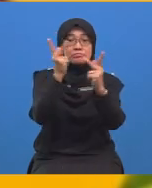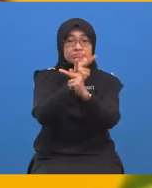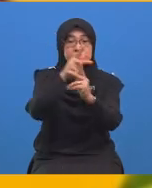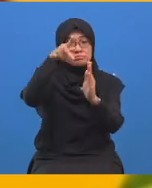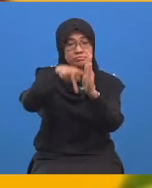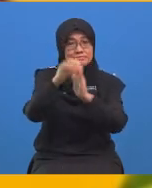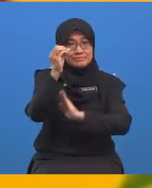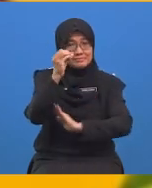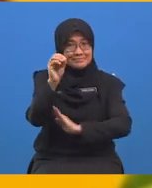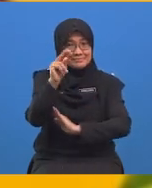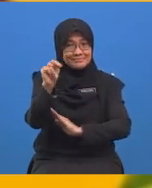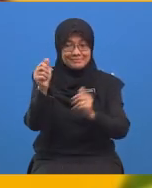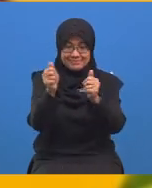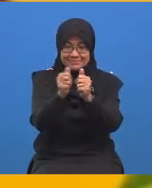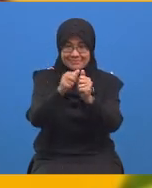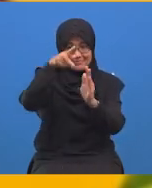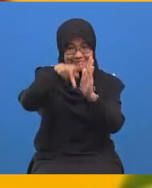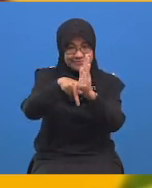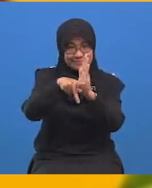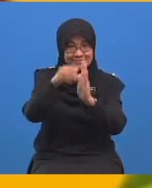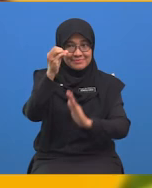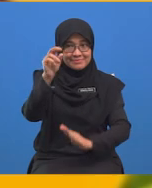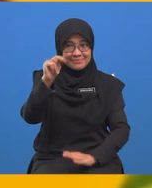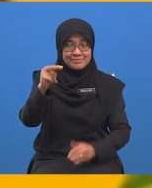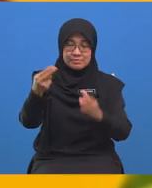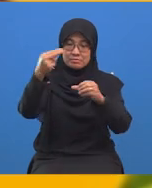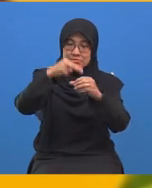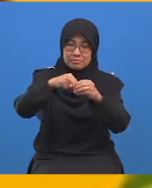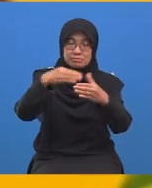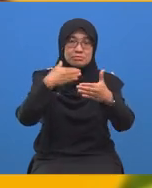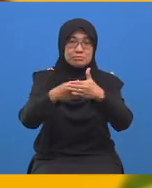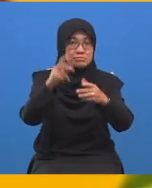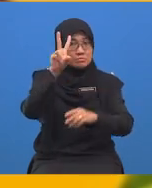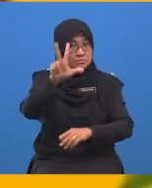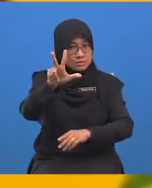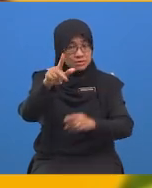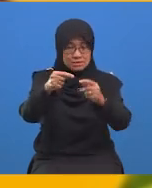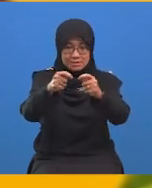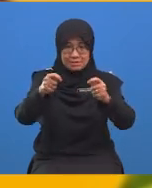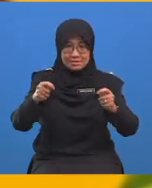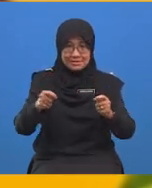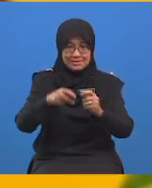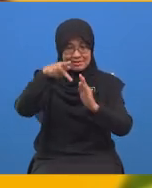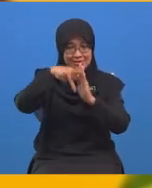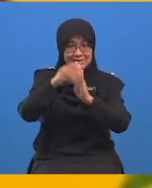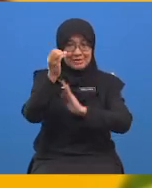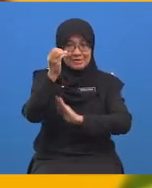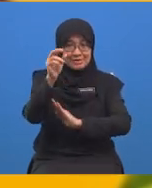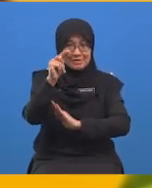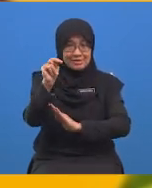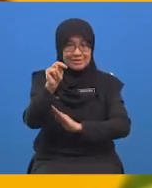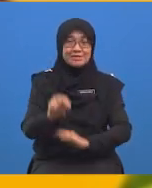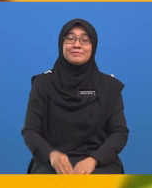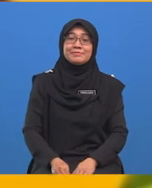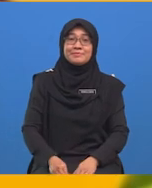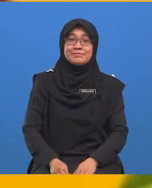perpuluhan dengan perpuluhan hasilnya hingga 3 tempat perpuluhan. Cikgu harap murid-murid